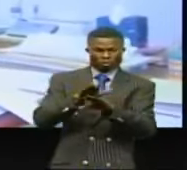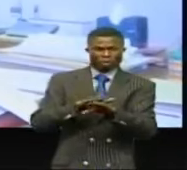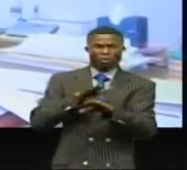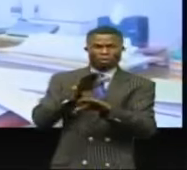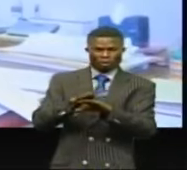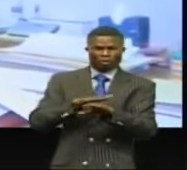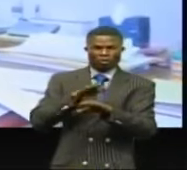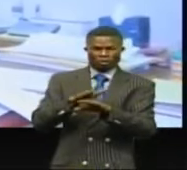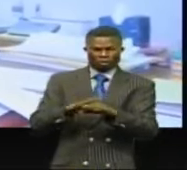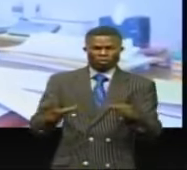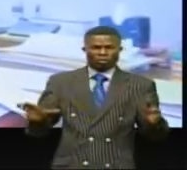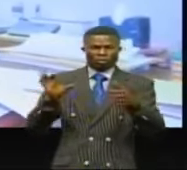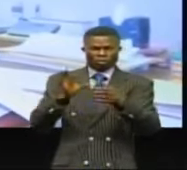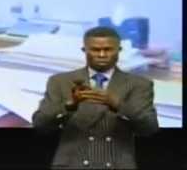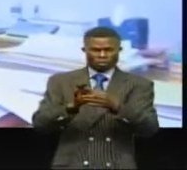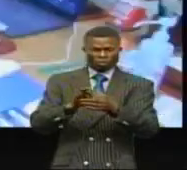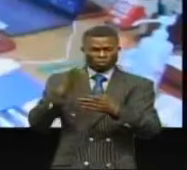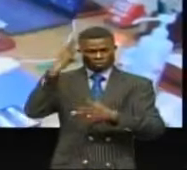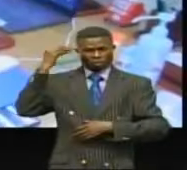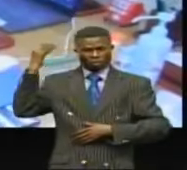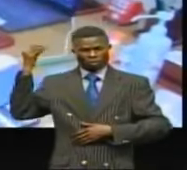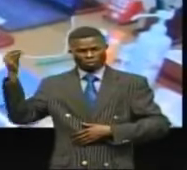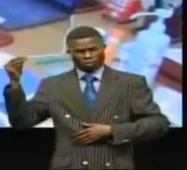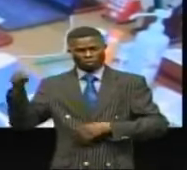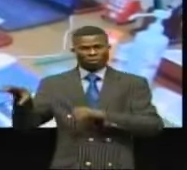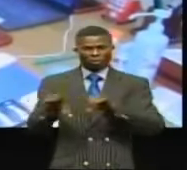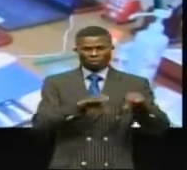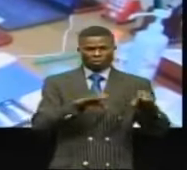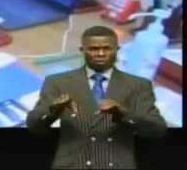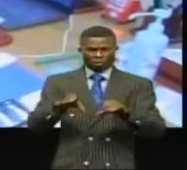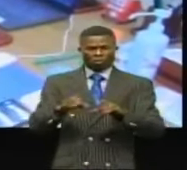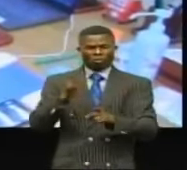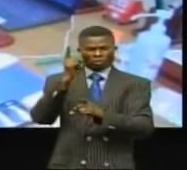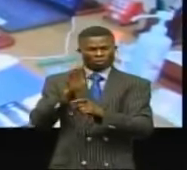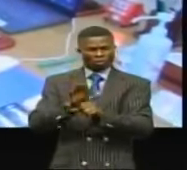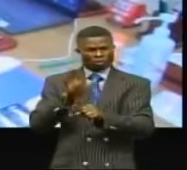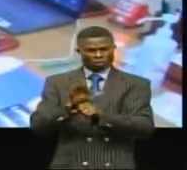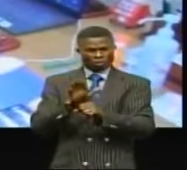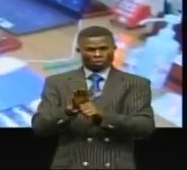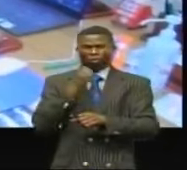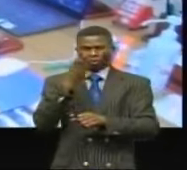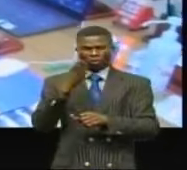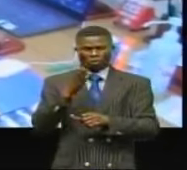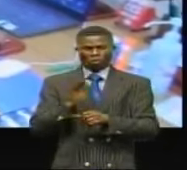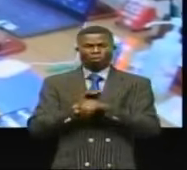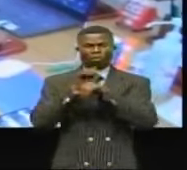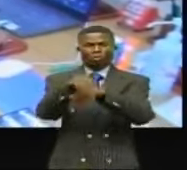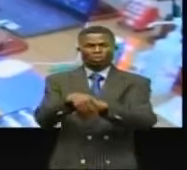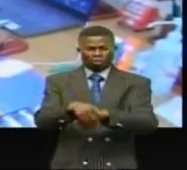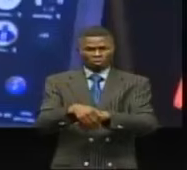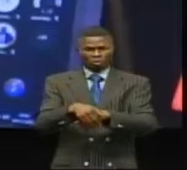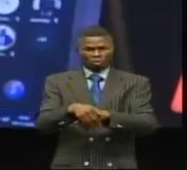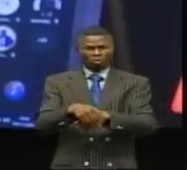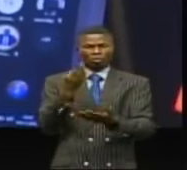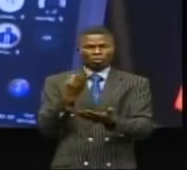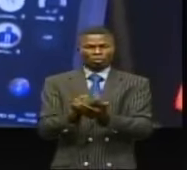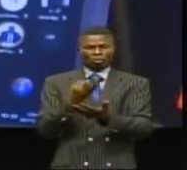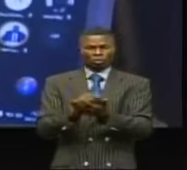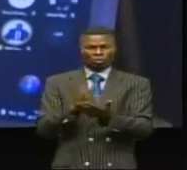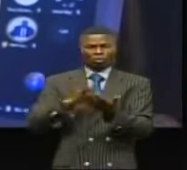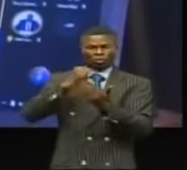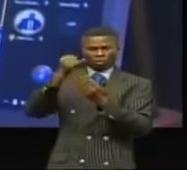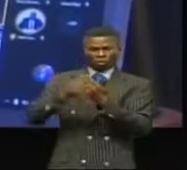la consolidation de l'expertise, des activités plus complexes telles que les prises de participation, les financements de projets